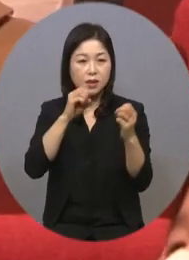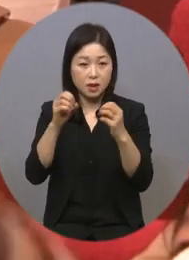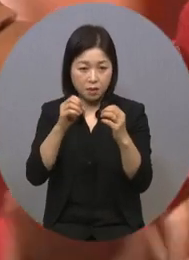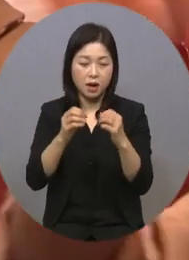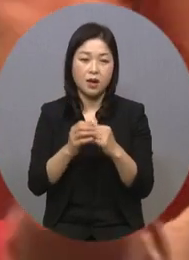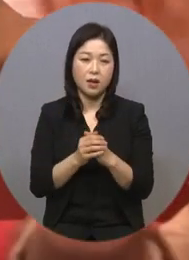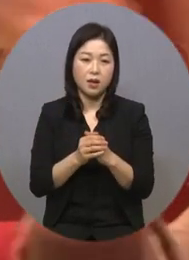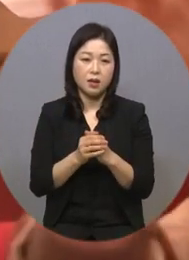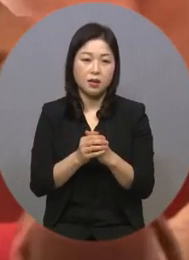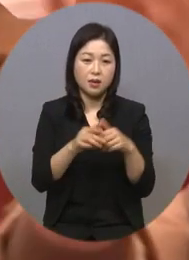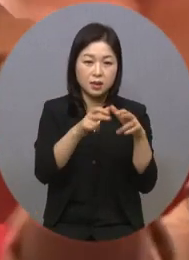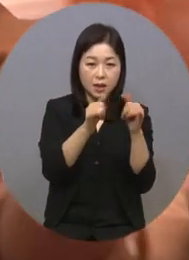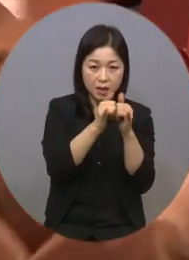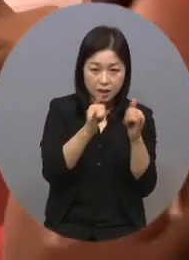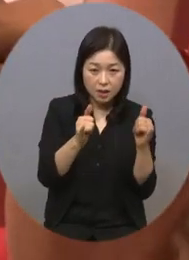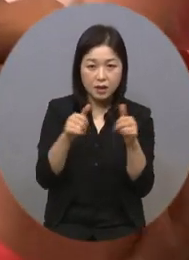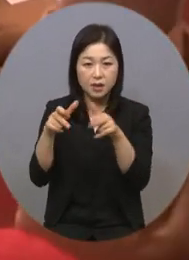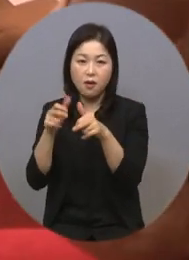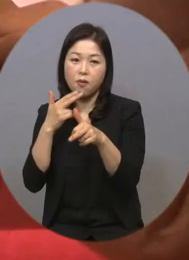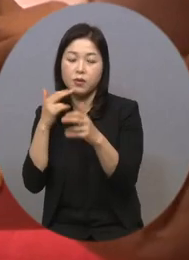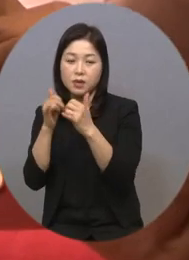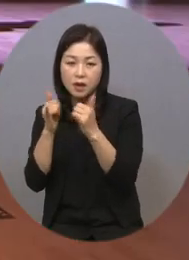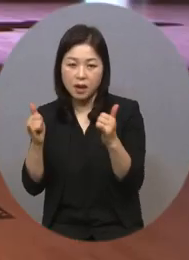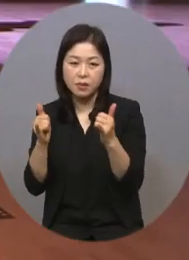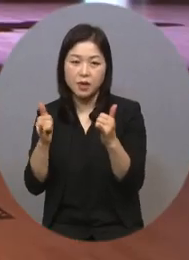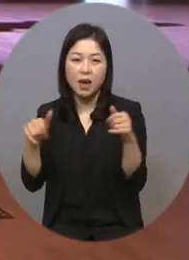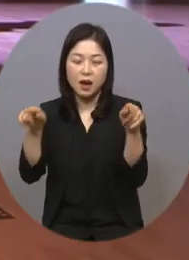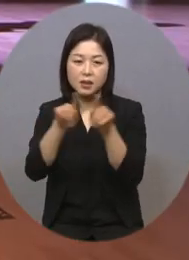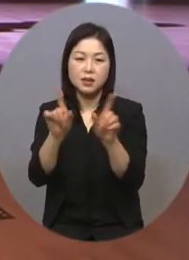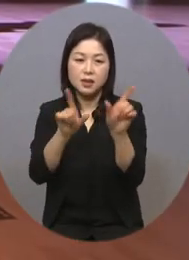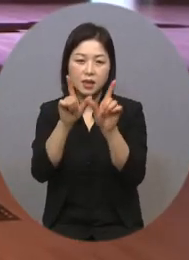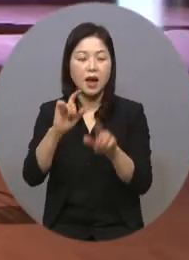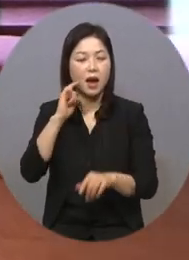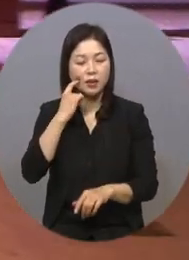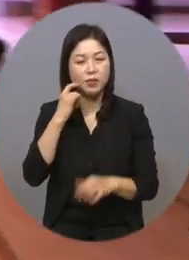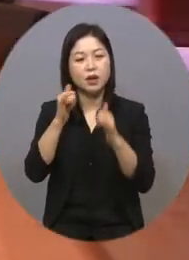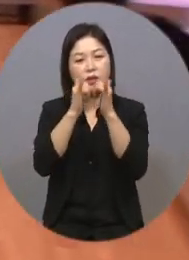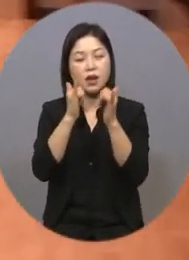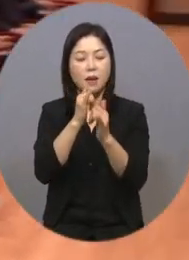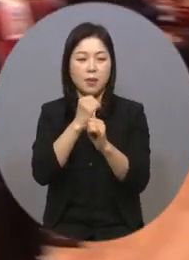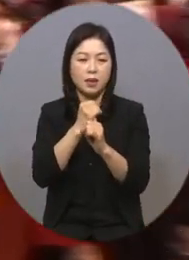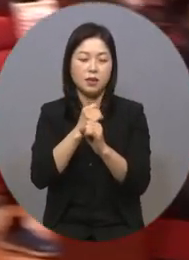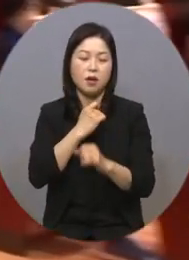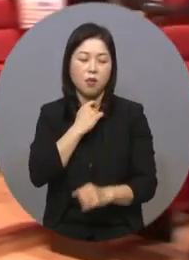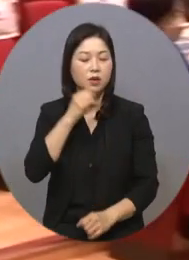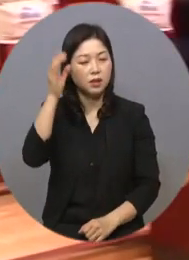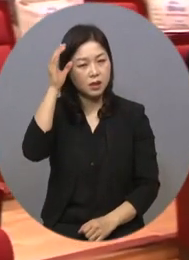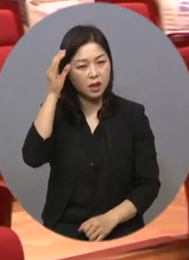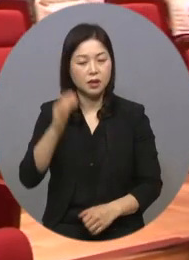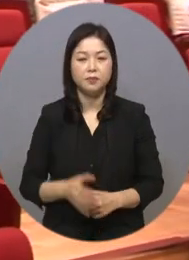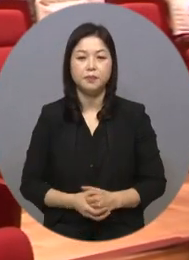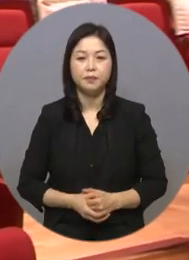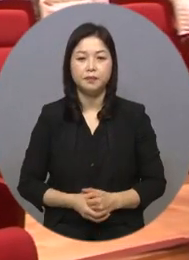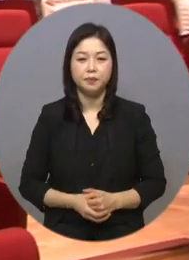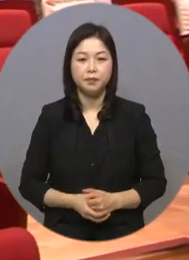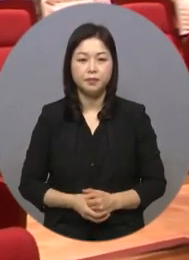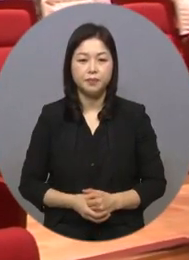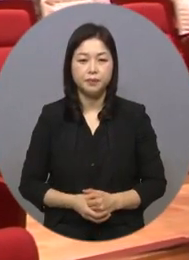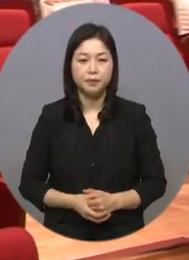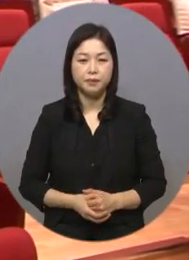비장애인이 함께 어울려 사는 아름다운 사회를 만들어 나갈 수 있기를 기대해 봅니다 지금까지 복지 tv 부산방송 허경영